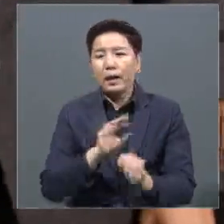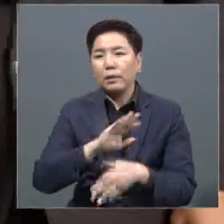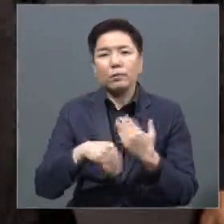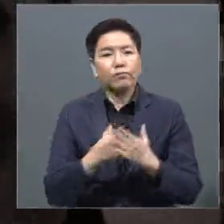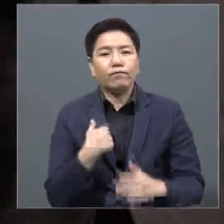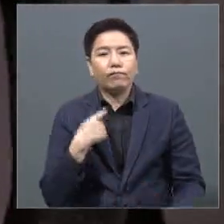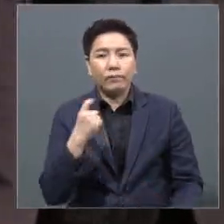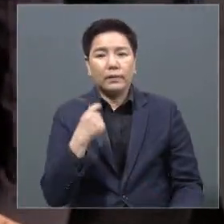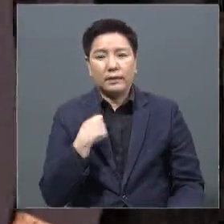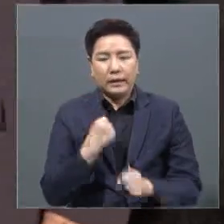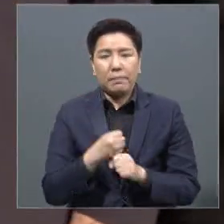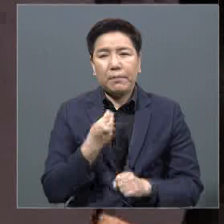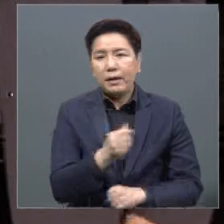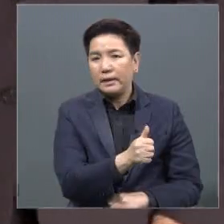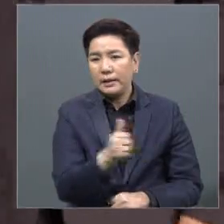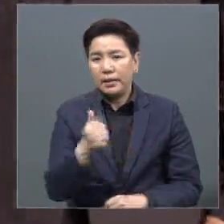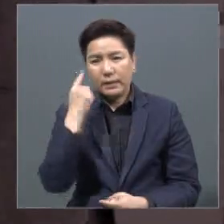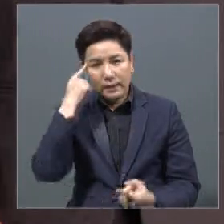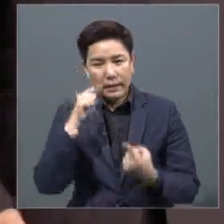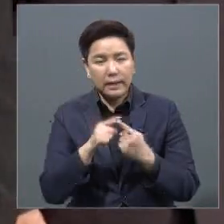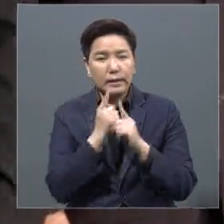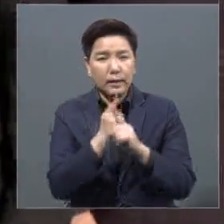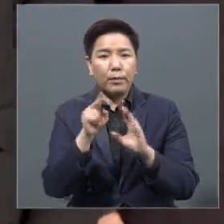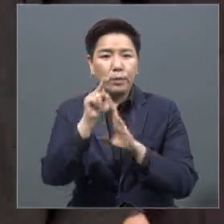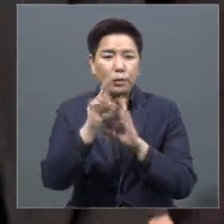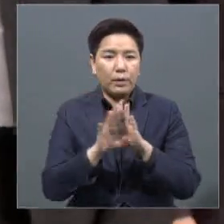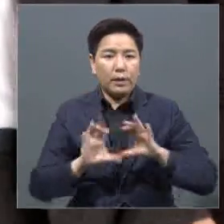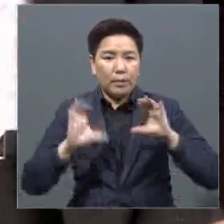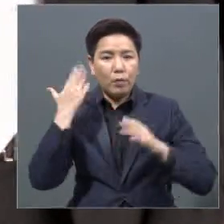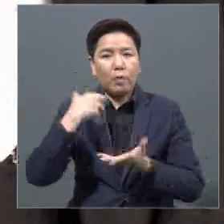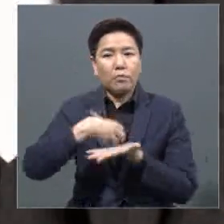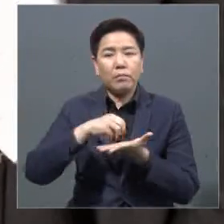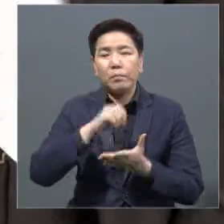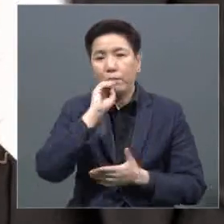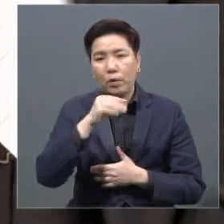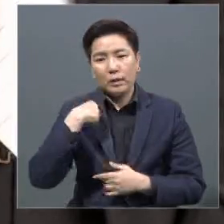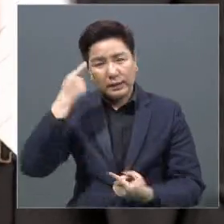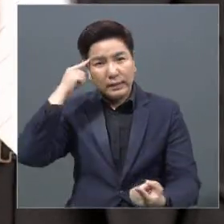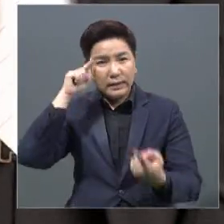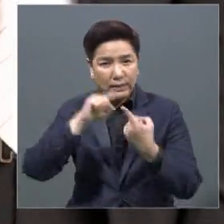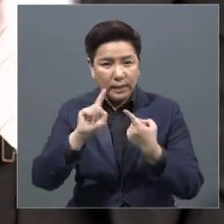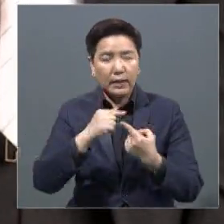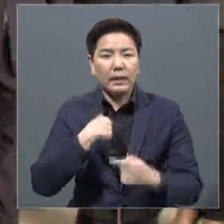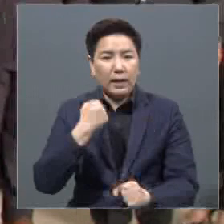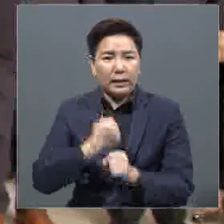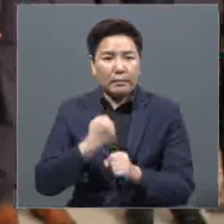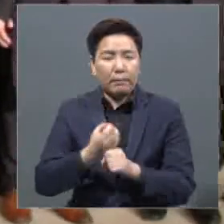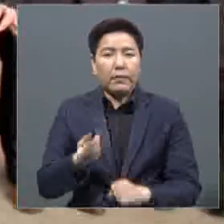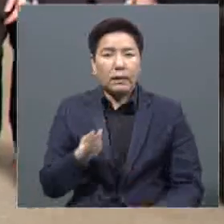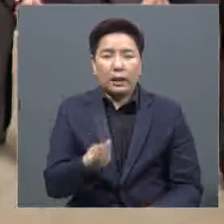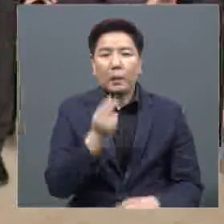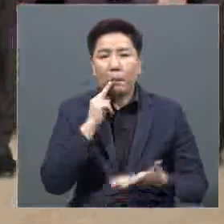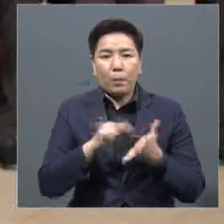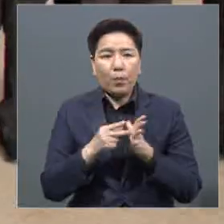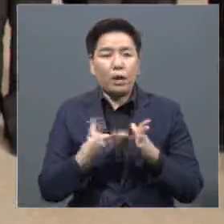ได้แต่ก็ขอทำให้ดีที่สุดแล้วก็ยึดตามนโยบายของรัฐบาลที่แถลงแล้วก็เป้าหมายต้องการทำงานไม่ได้มี